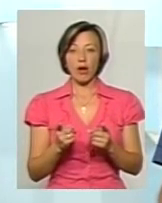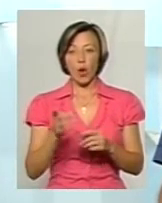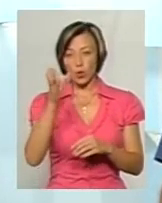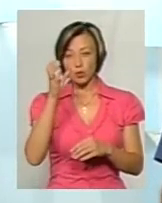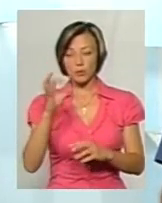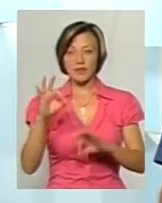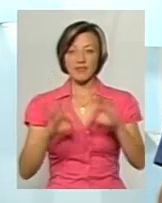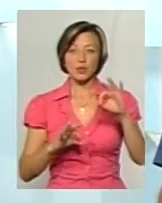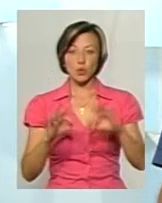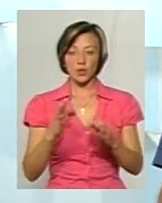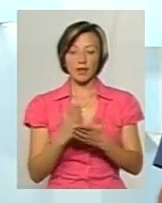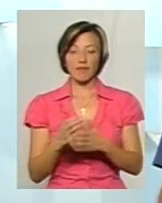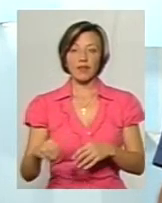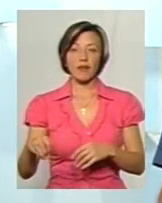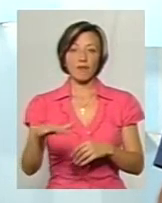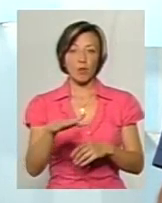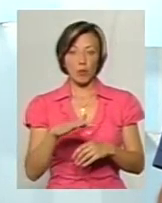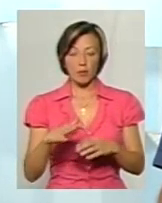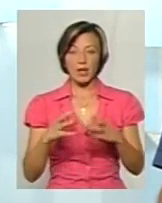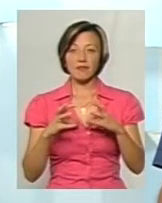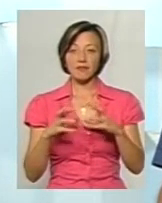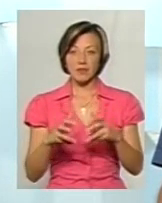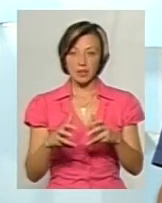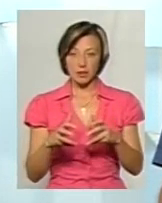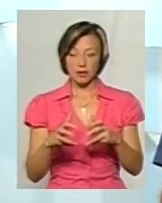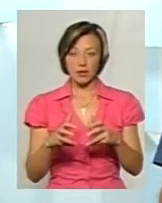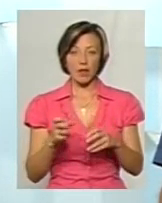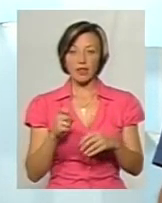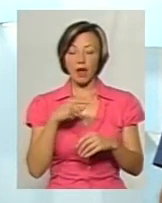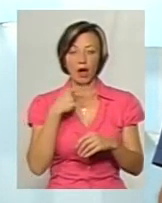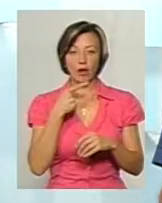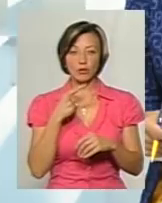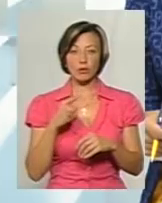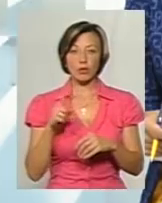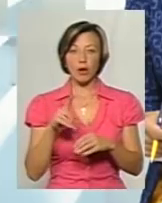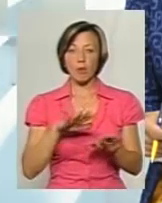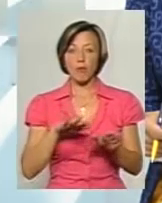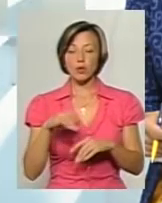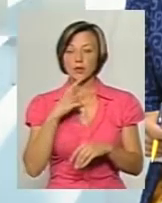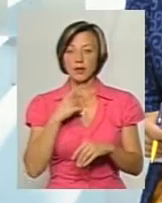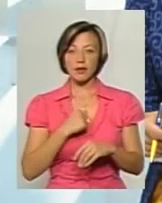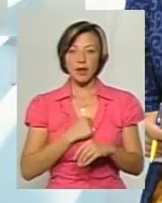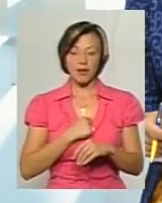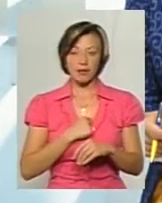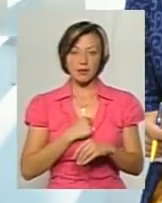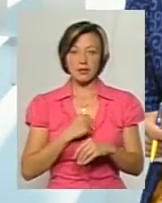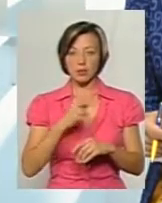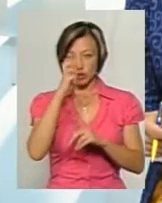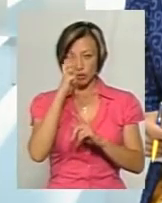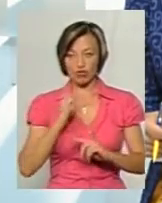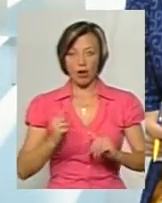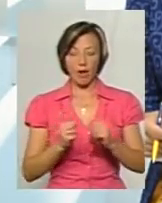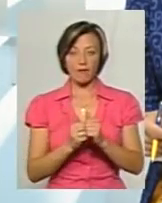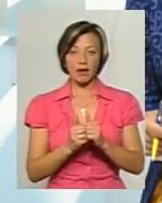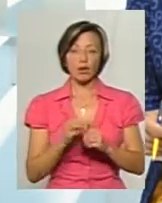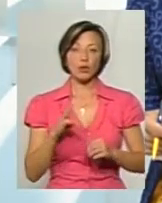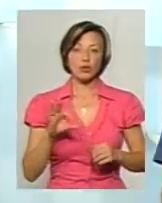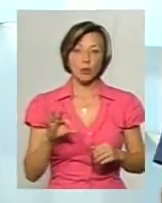які сьогодні існують в Європі і в світі, не кажучи пострадянські держави,